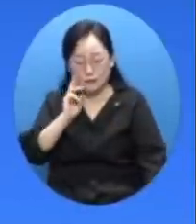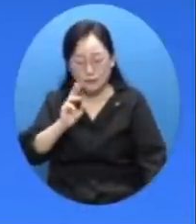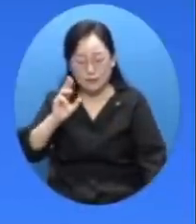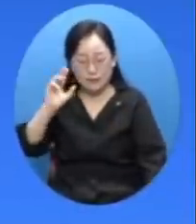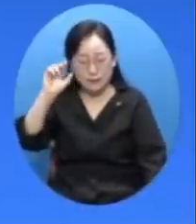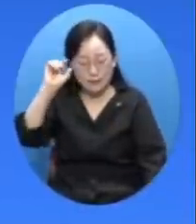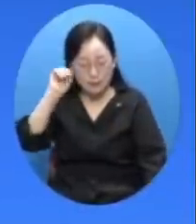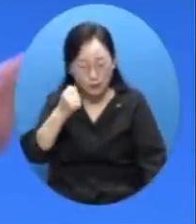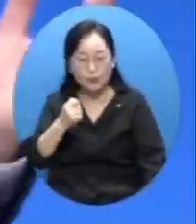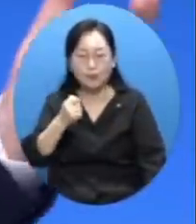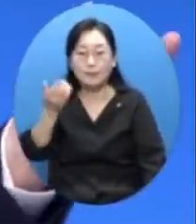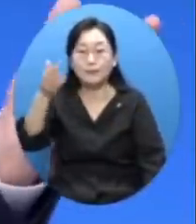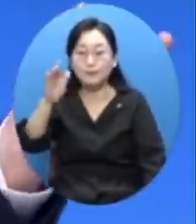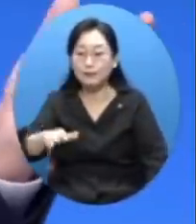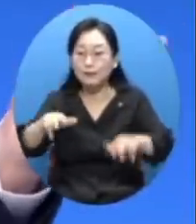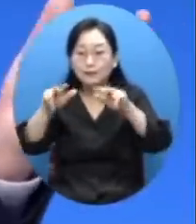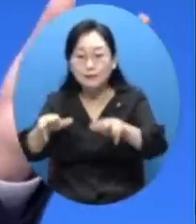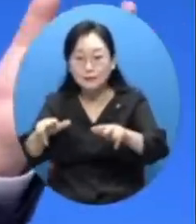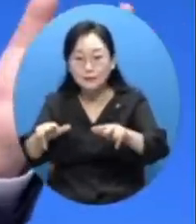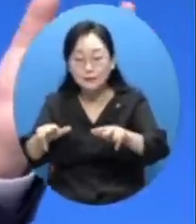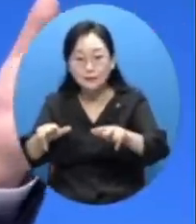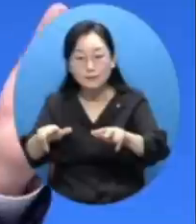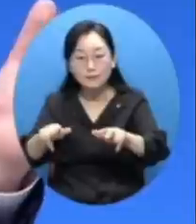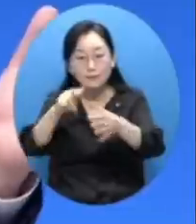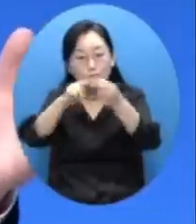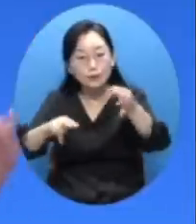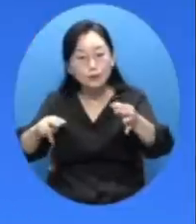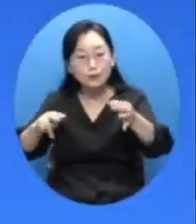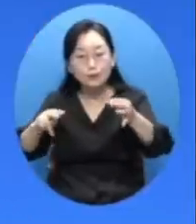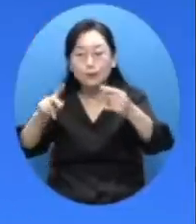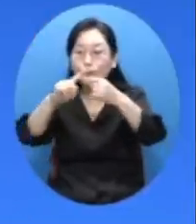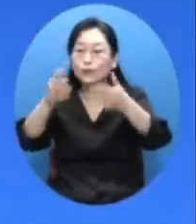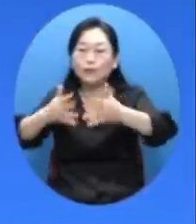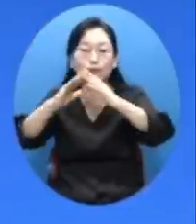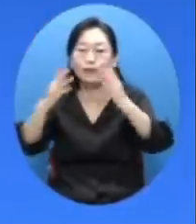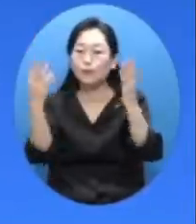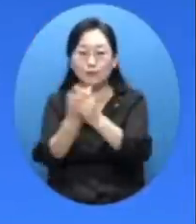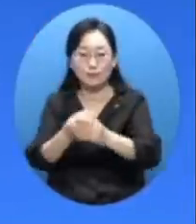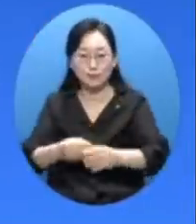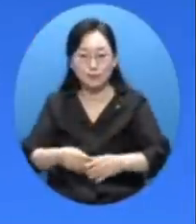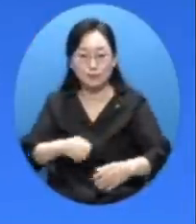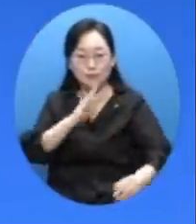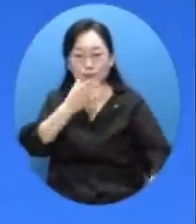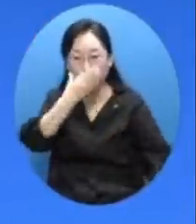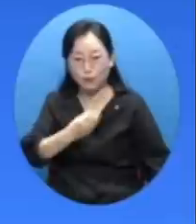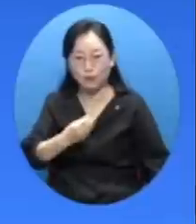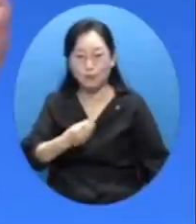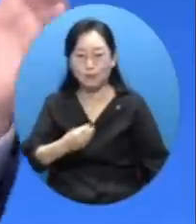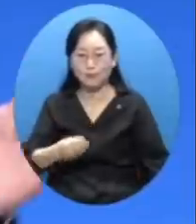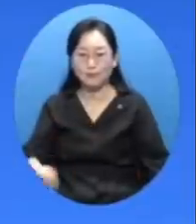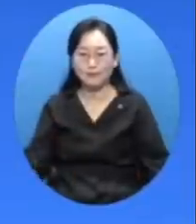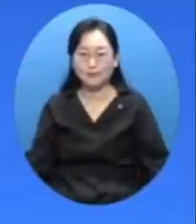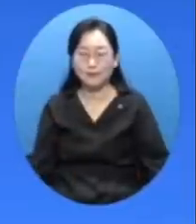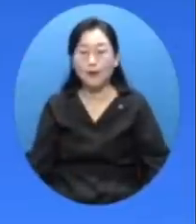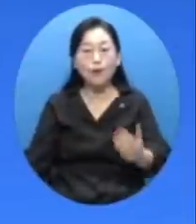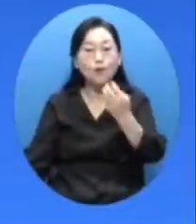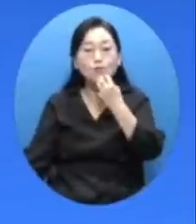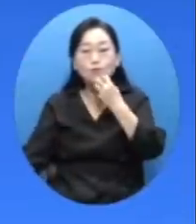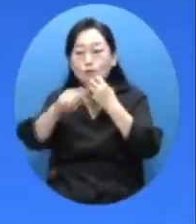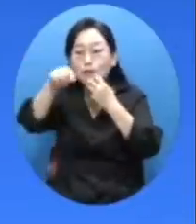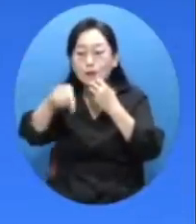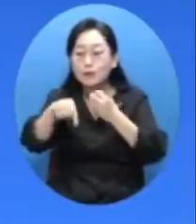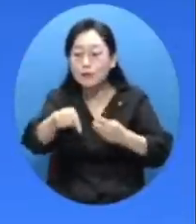지났습니다. 그러나 오늘날 우리가 지금 어떤 모습에 있습니까? 얼마 우리가 복받은 곳에 와 있습니까? 서울에서 제일 복받은